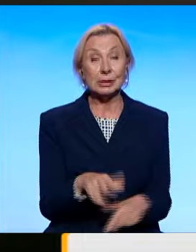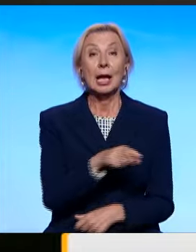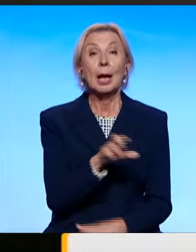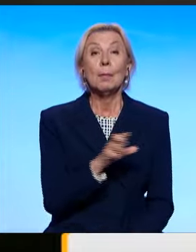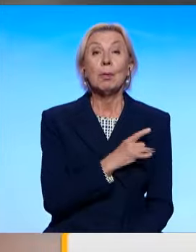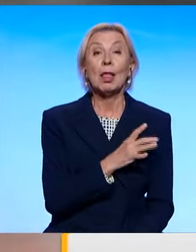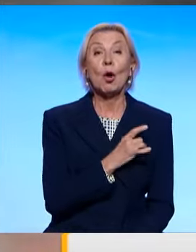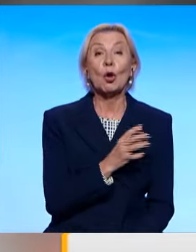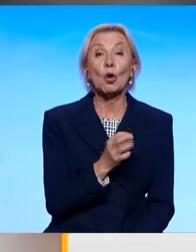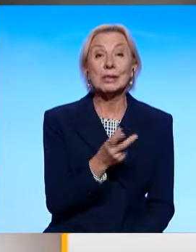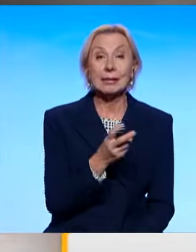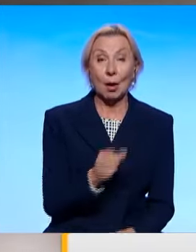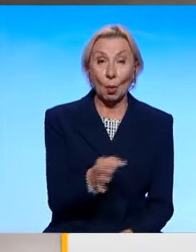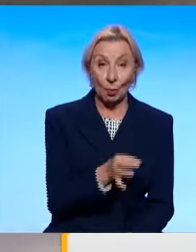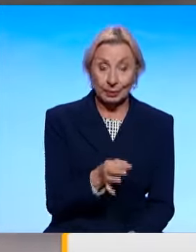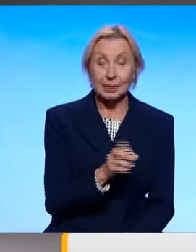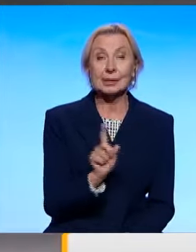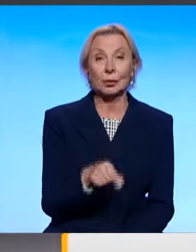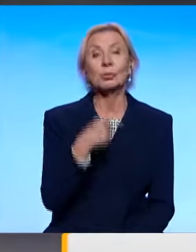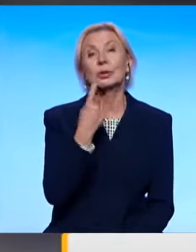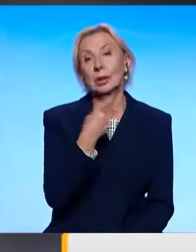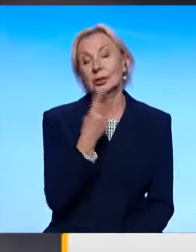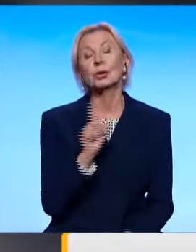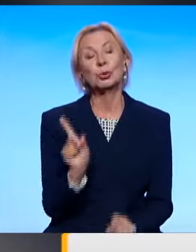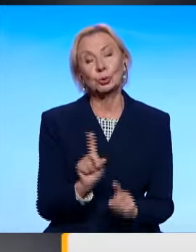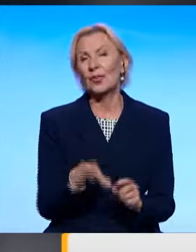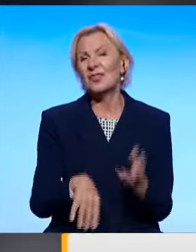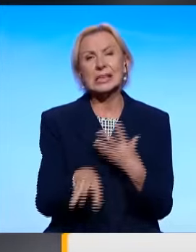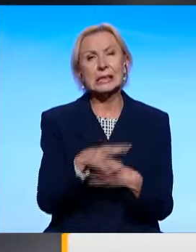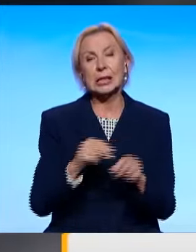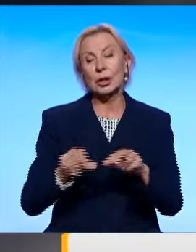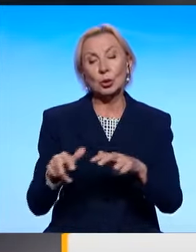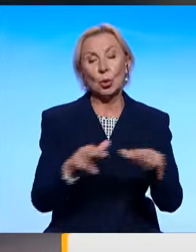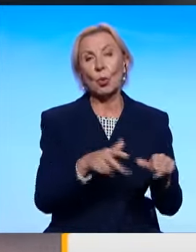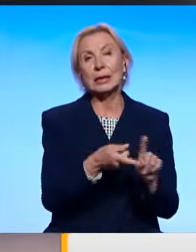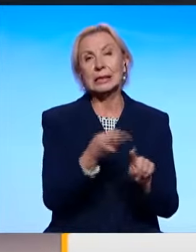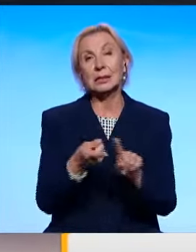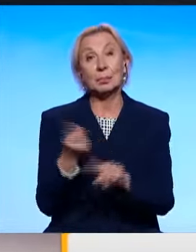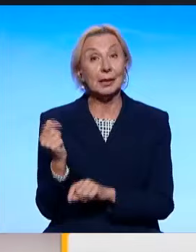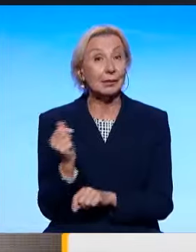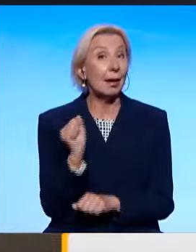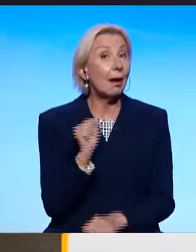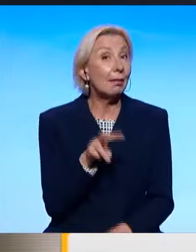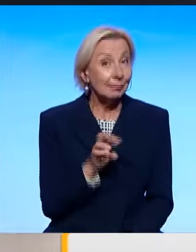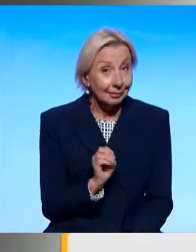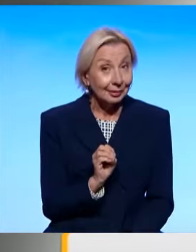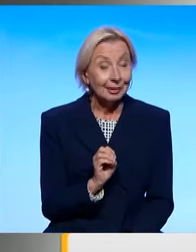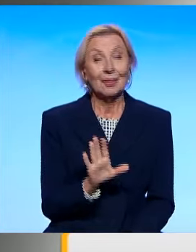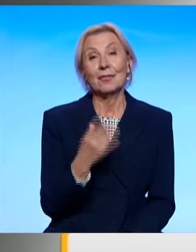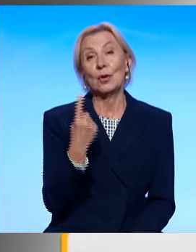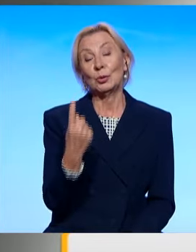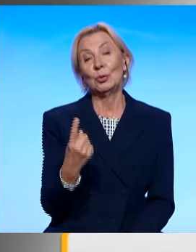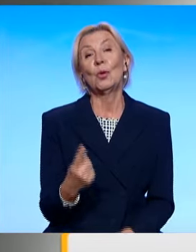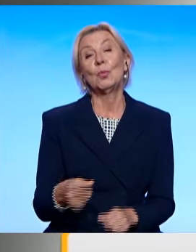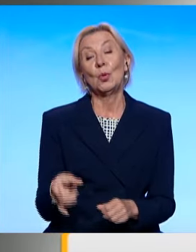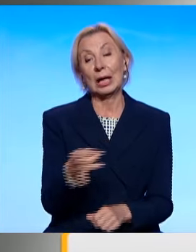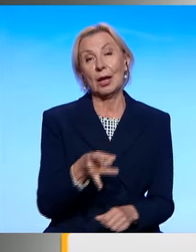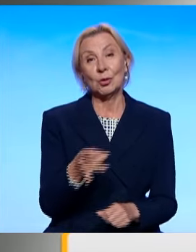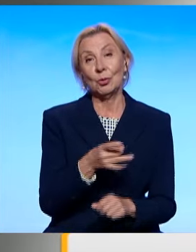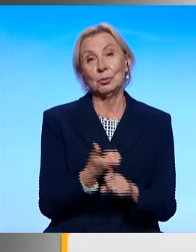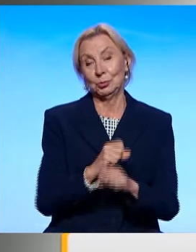області. Губернатор регіону також твердить, що усі дрони збиті. Однак в одному із районів яскраво